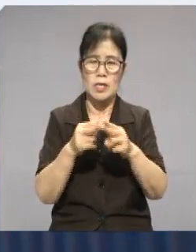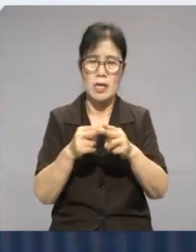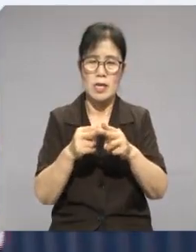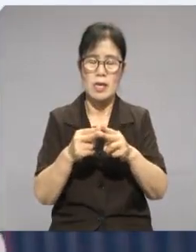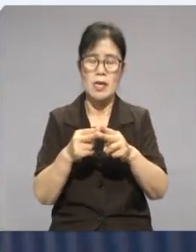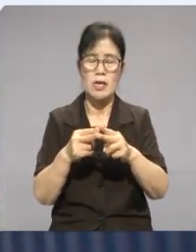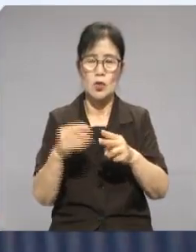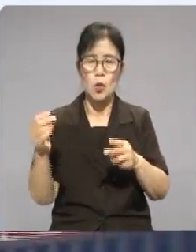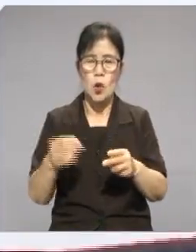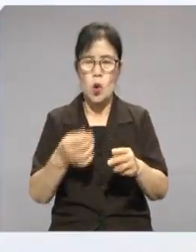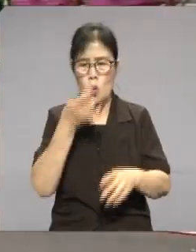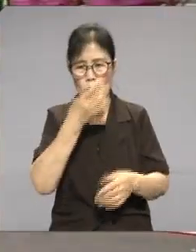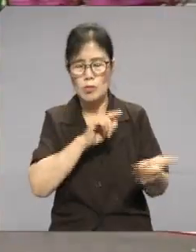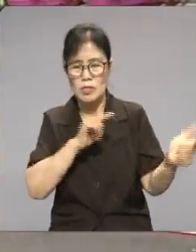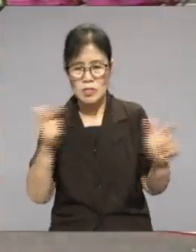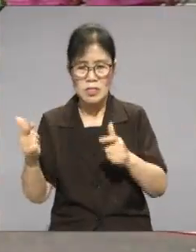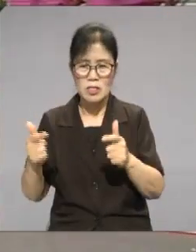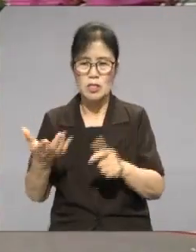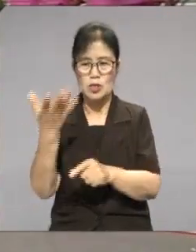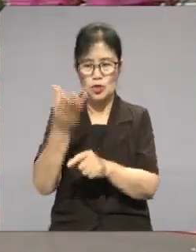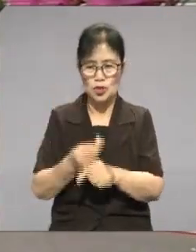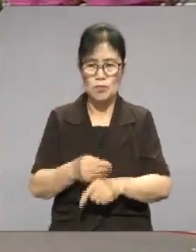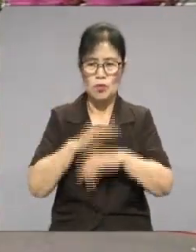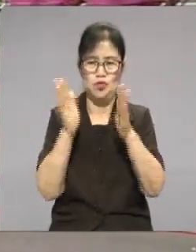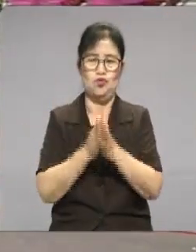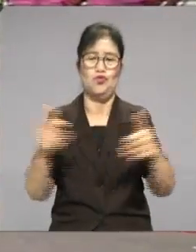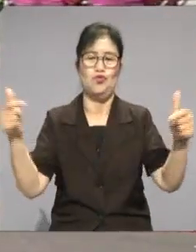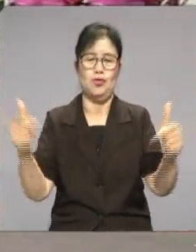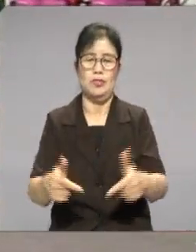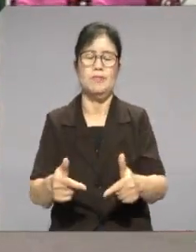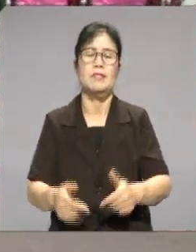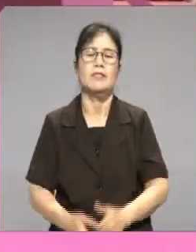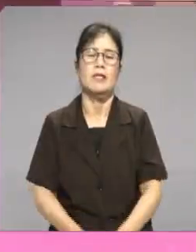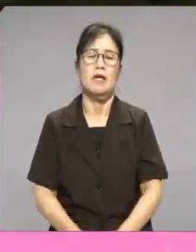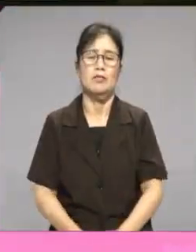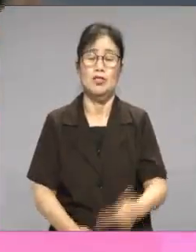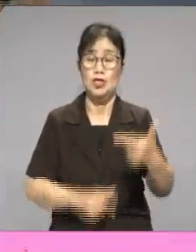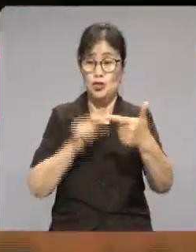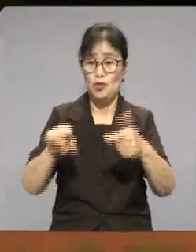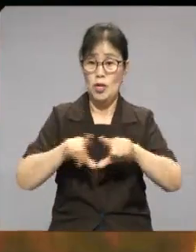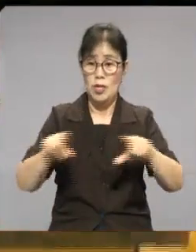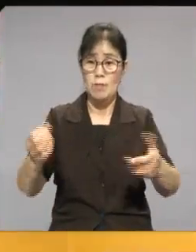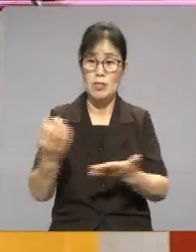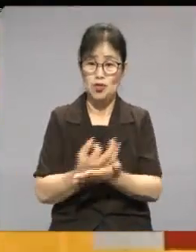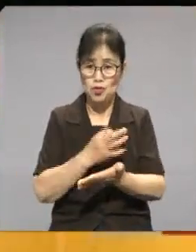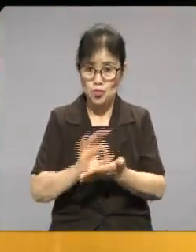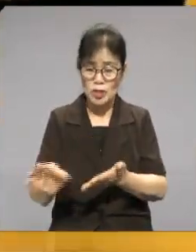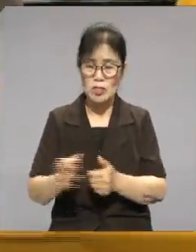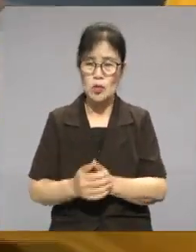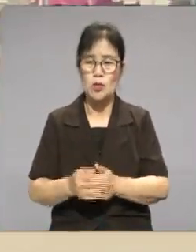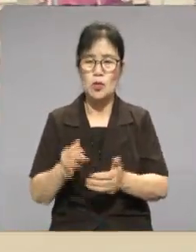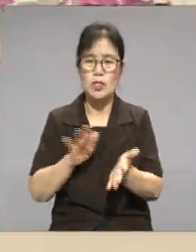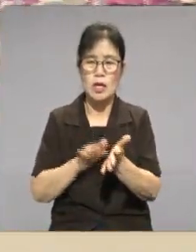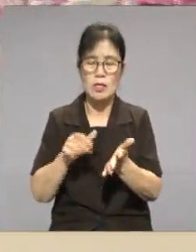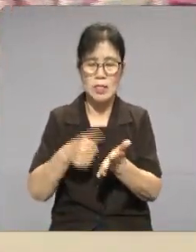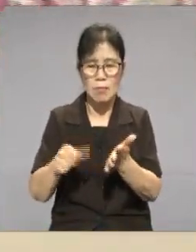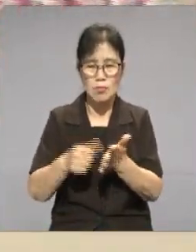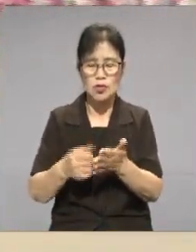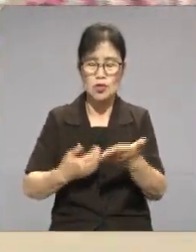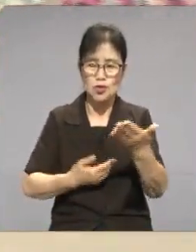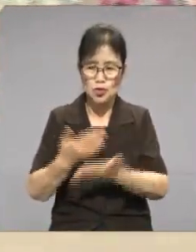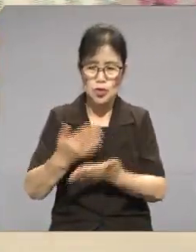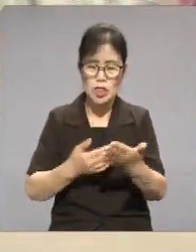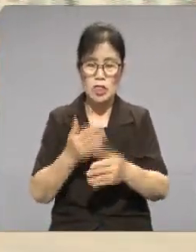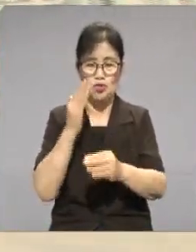자본재, 곡물 등 소비재 수입 모두 줄어든 것. 6월 경상수지 역시 상품수지와 본원